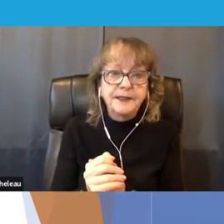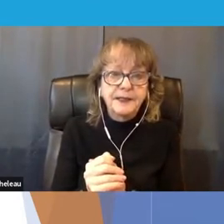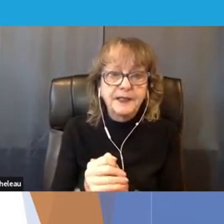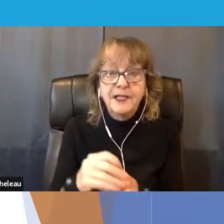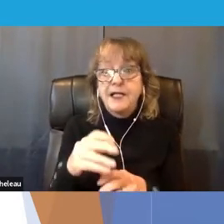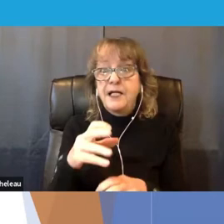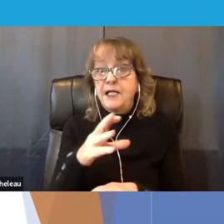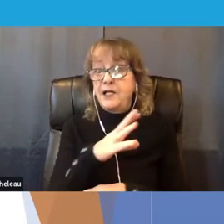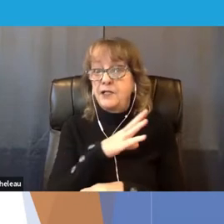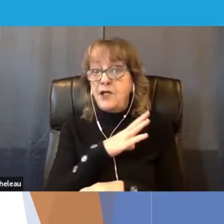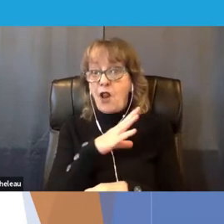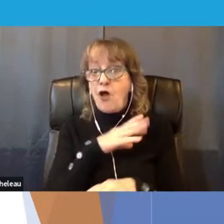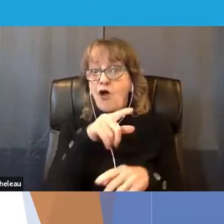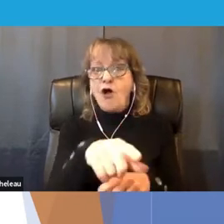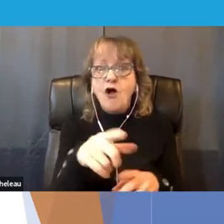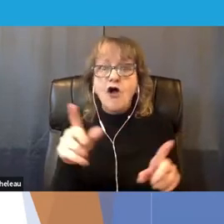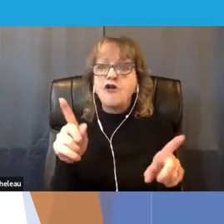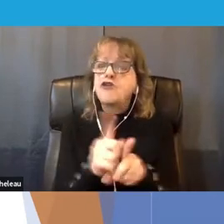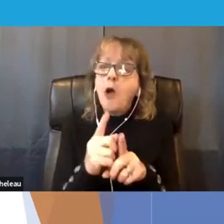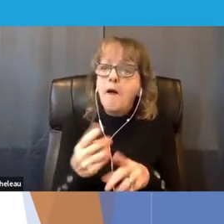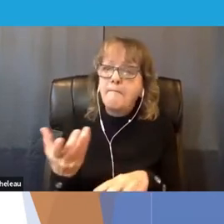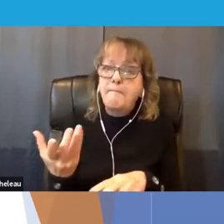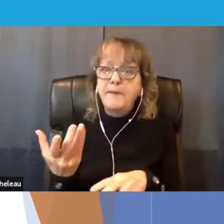sont là comme pour, encore une fois,